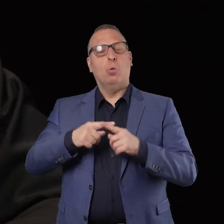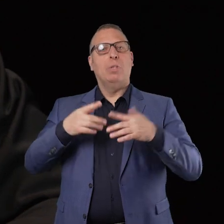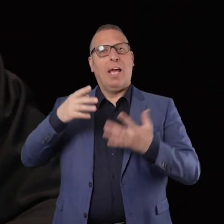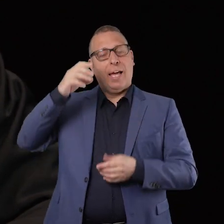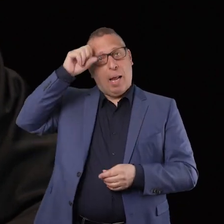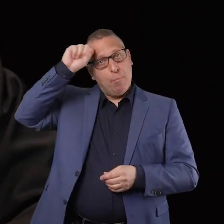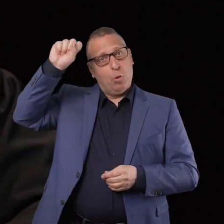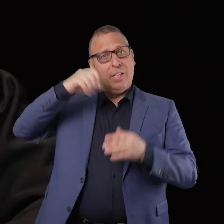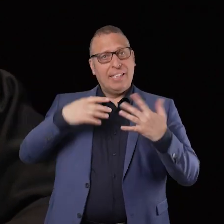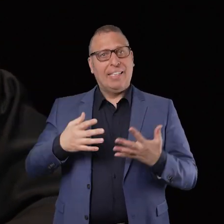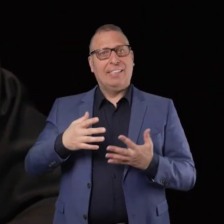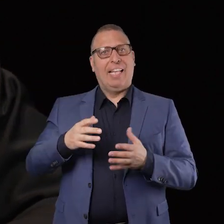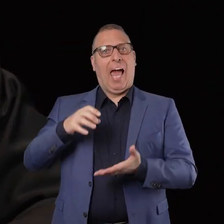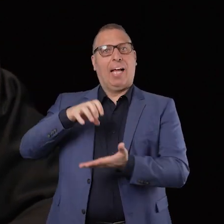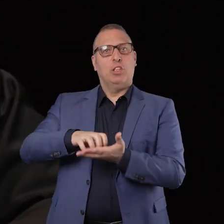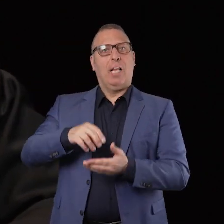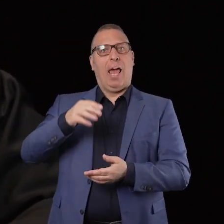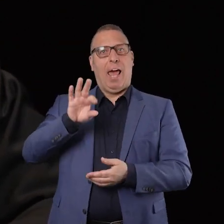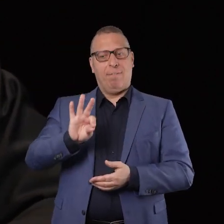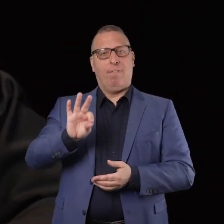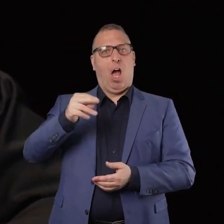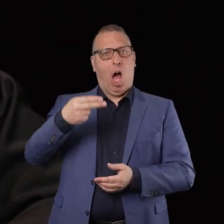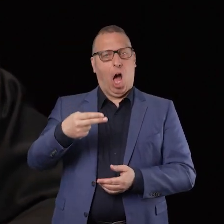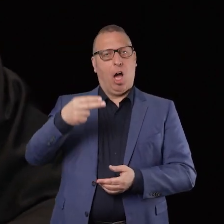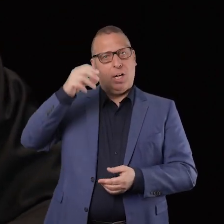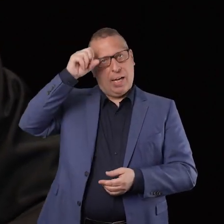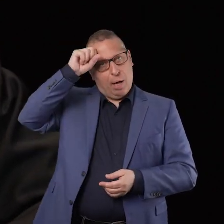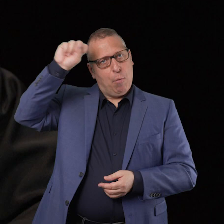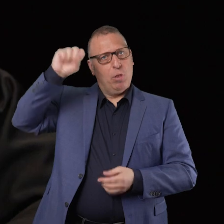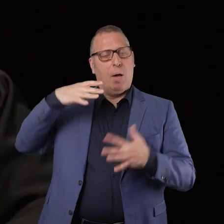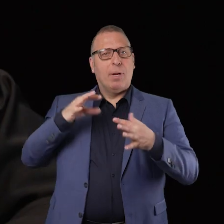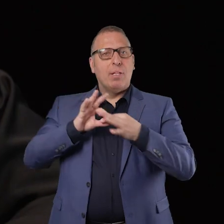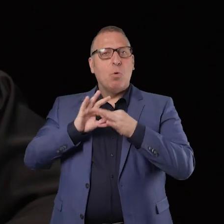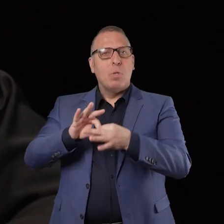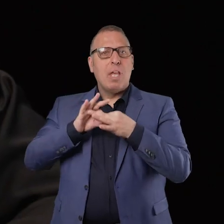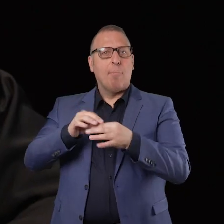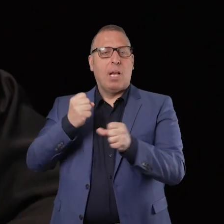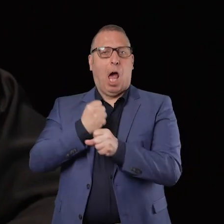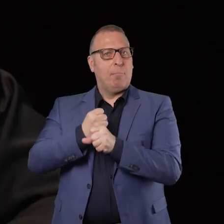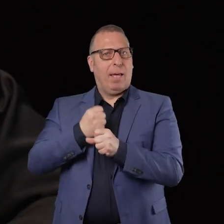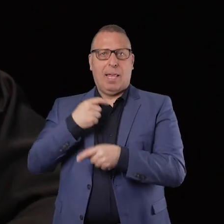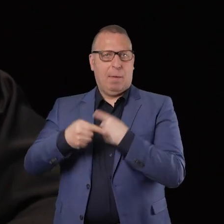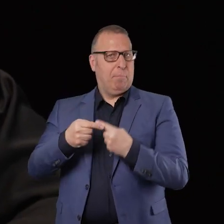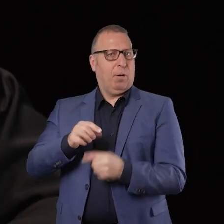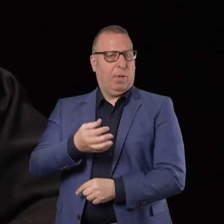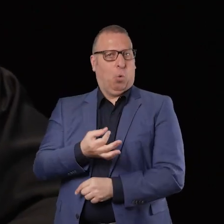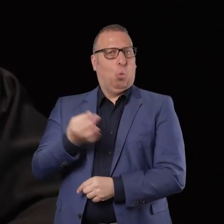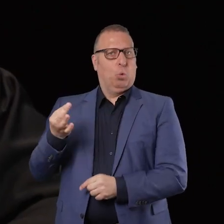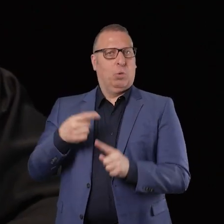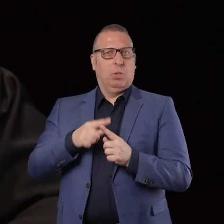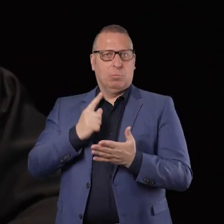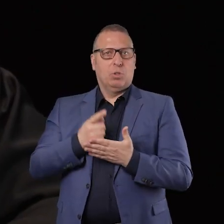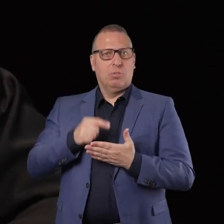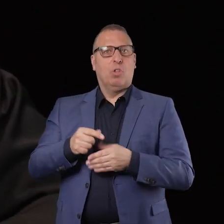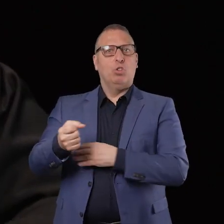hat jetzt eine eigenständige Hochschule, die FH Graubünden. Aber die Zusammenarbeit ist nach wie vor gut und